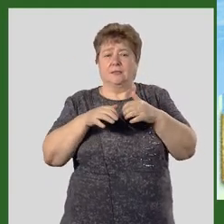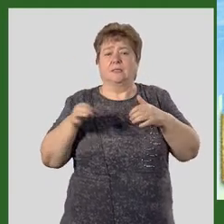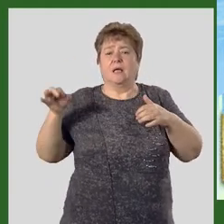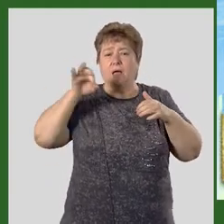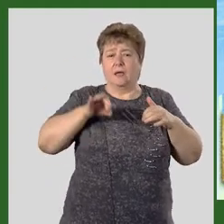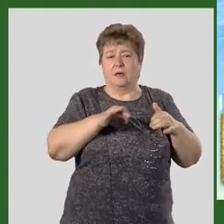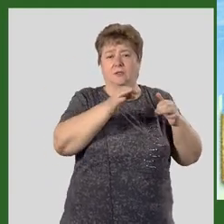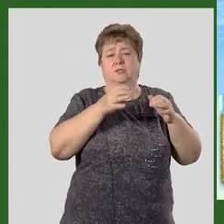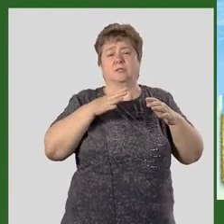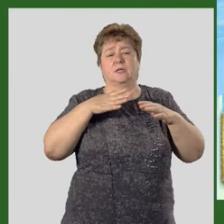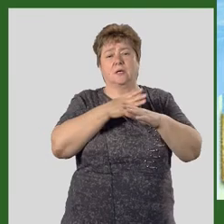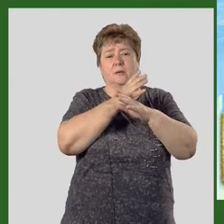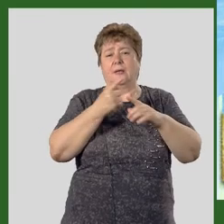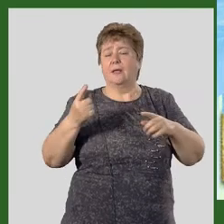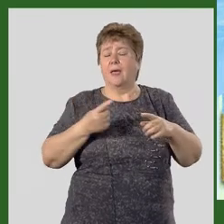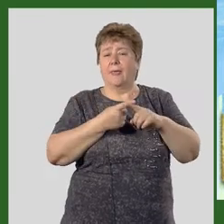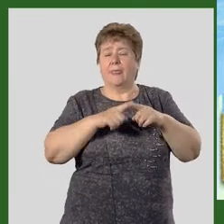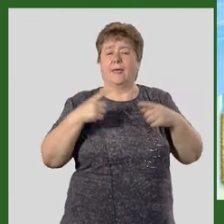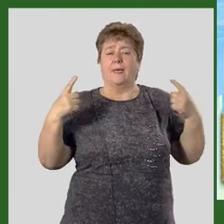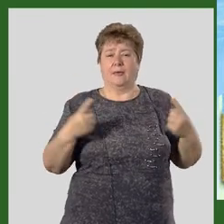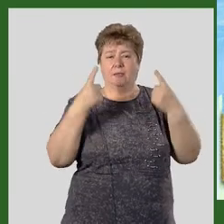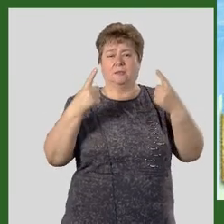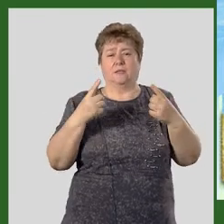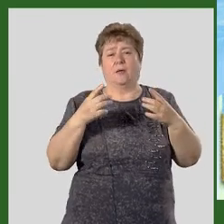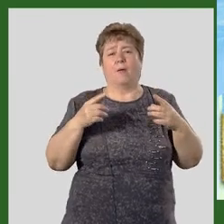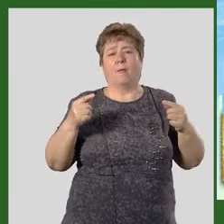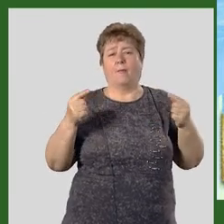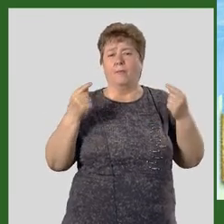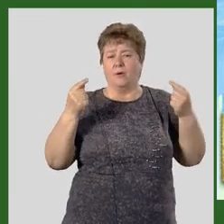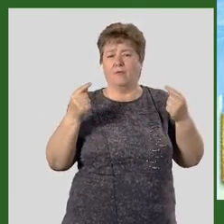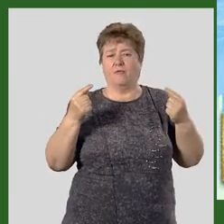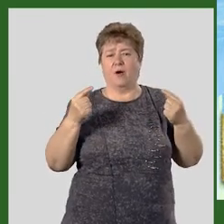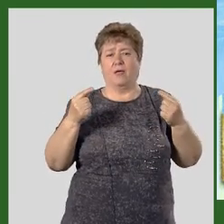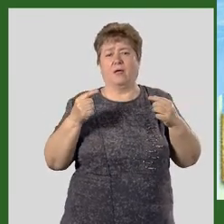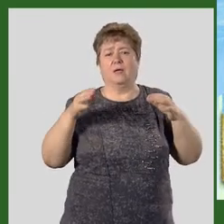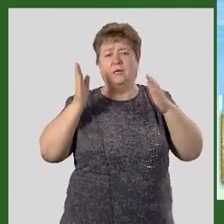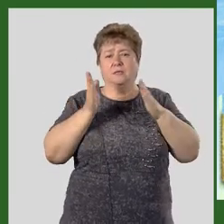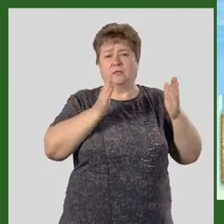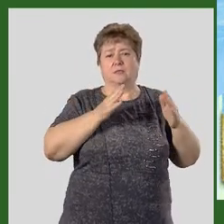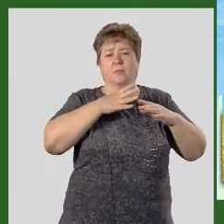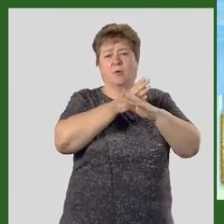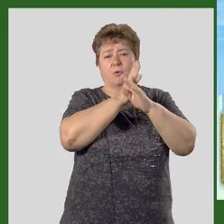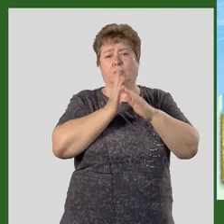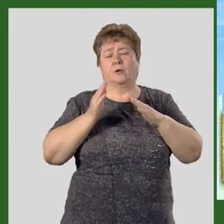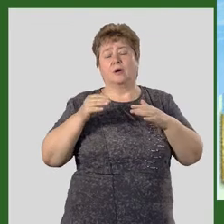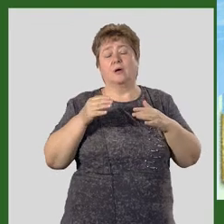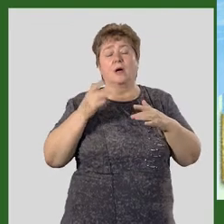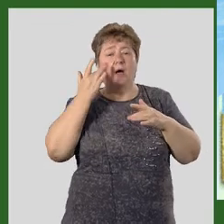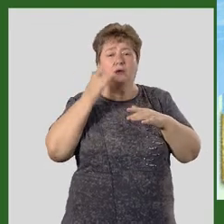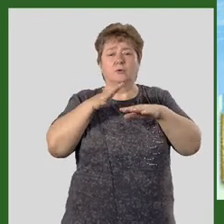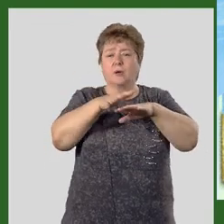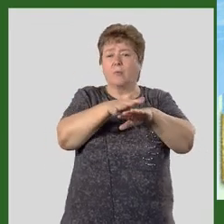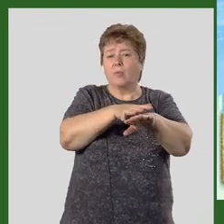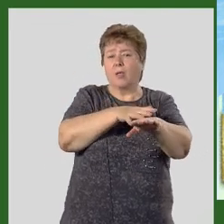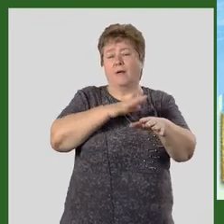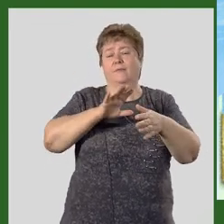Срединно-океанические хребты – это единая мировая система горных хребтов, плавно